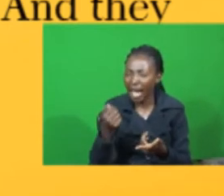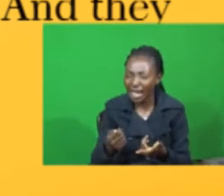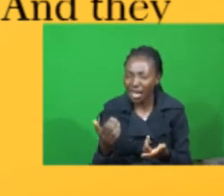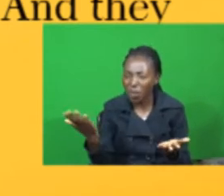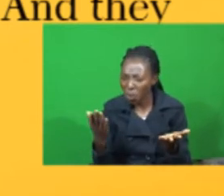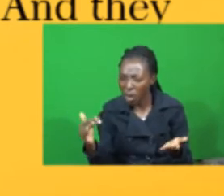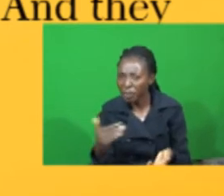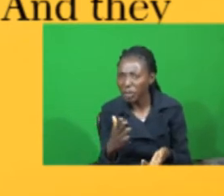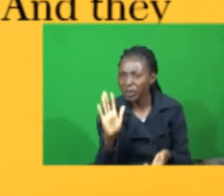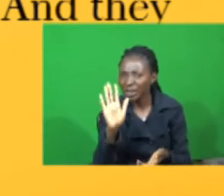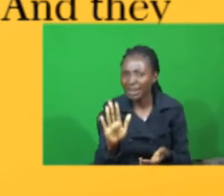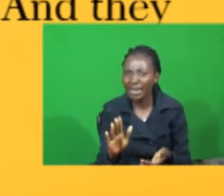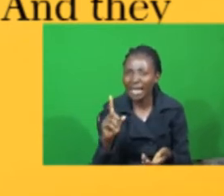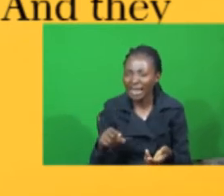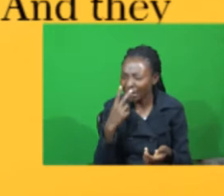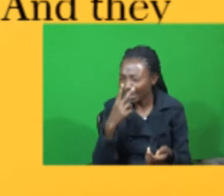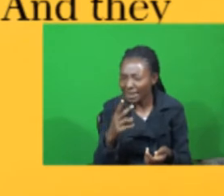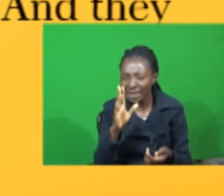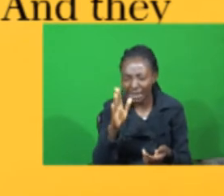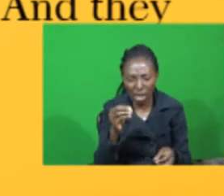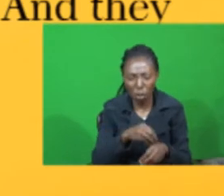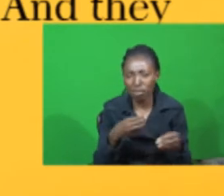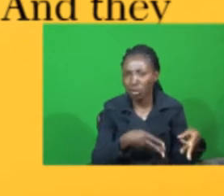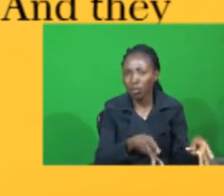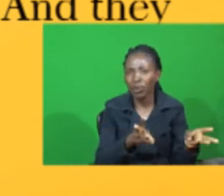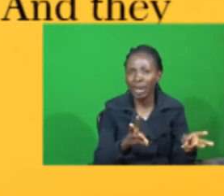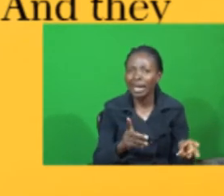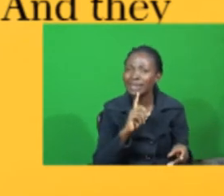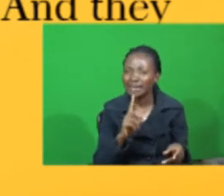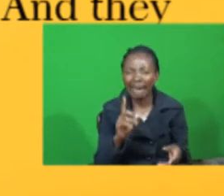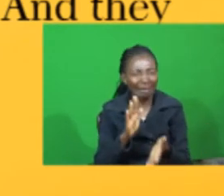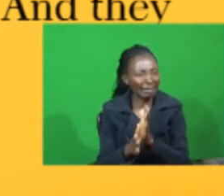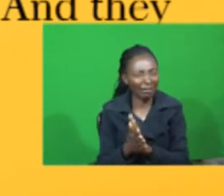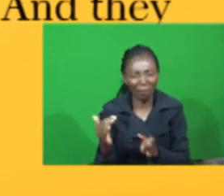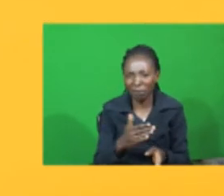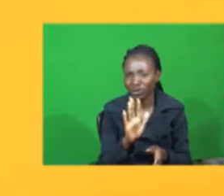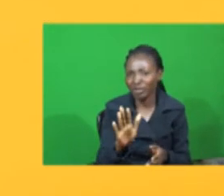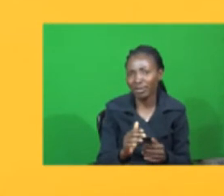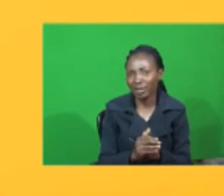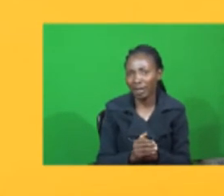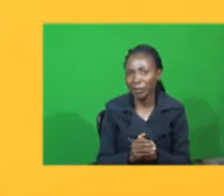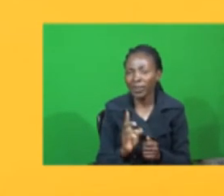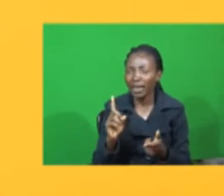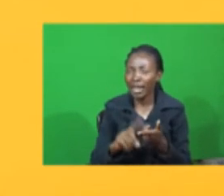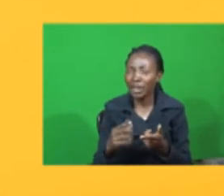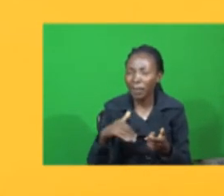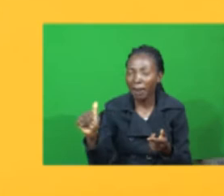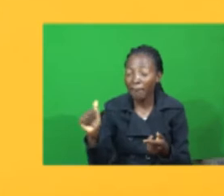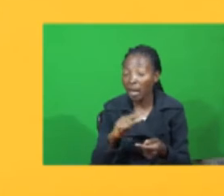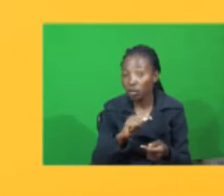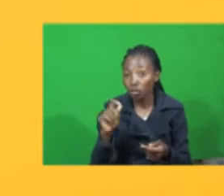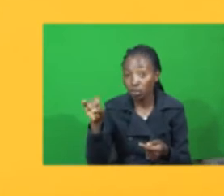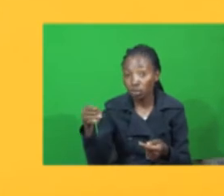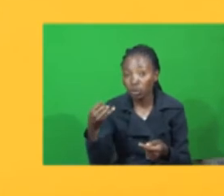chiripiko chifeve chiya chakanga chiri paNaimi panzira vakati kwakanga kusine chifeve pano akadzokera kuna Judha